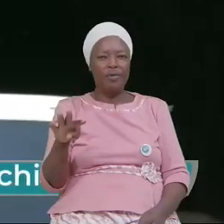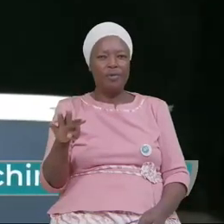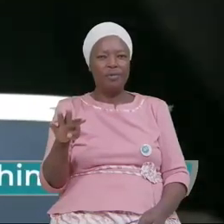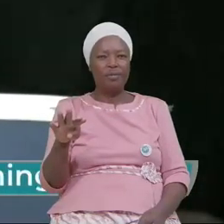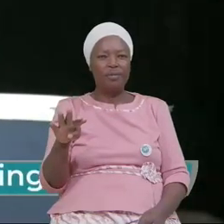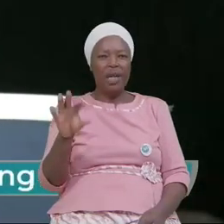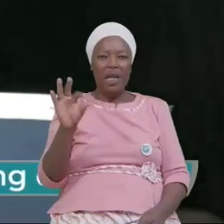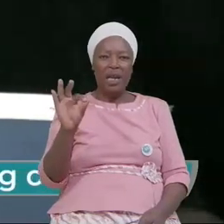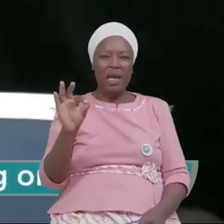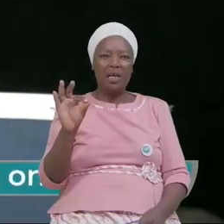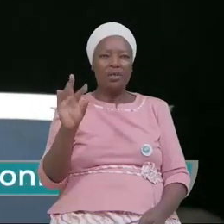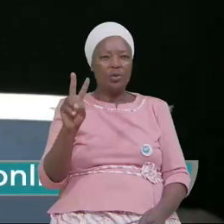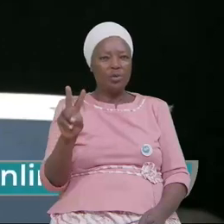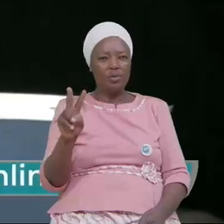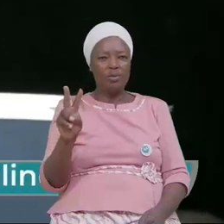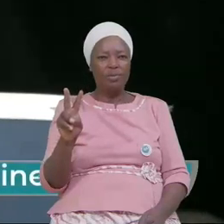92